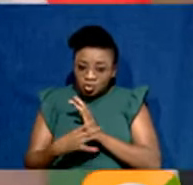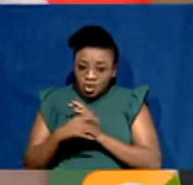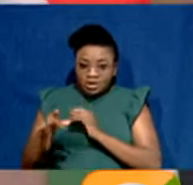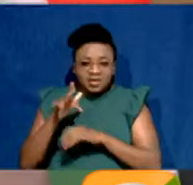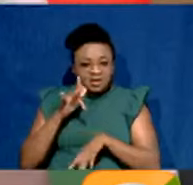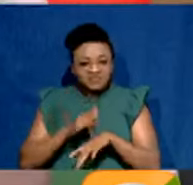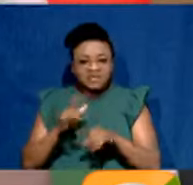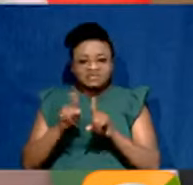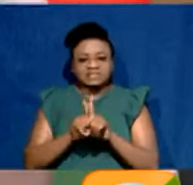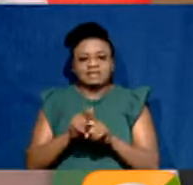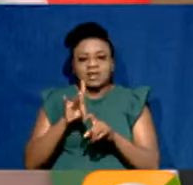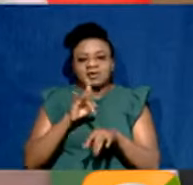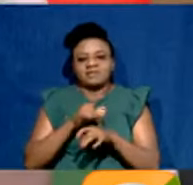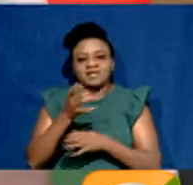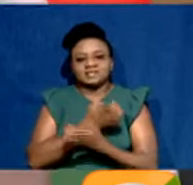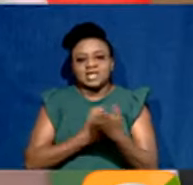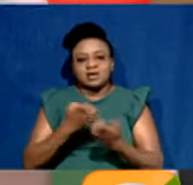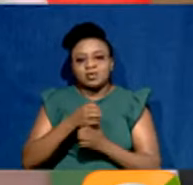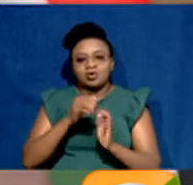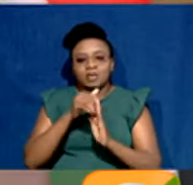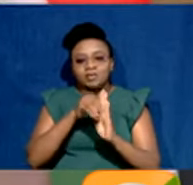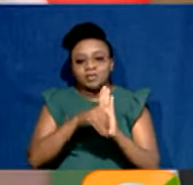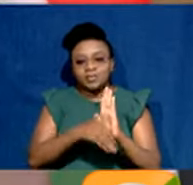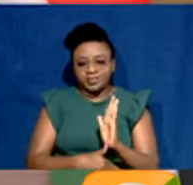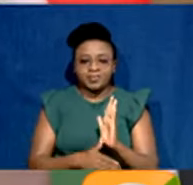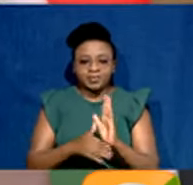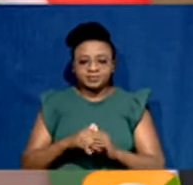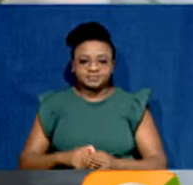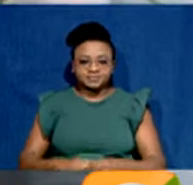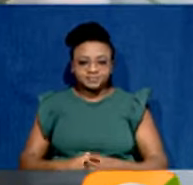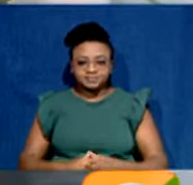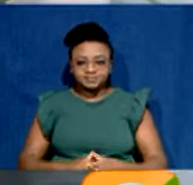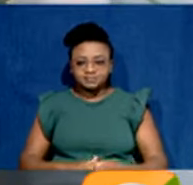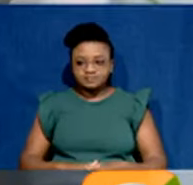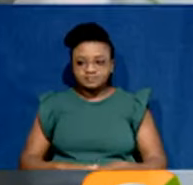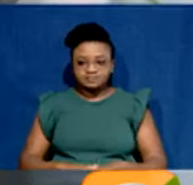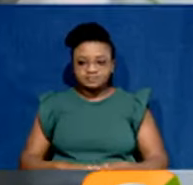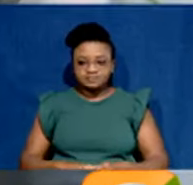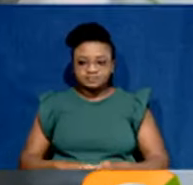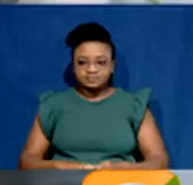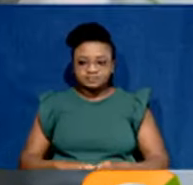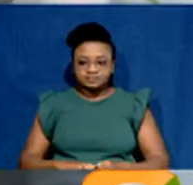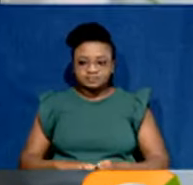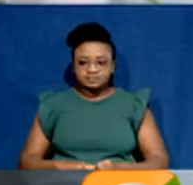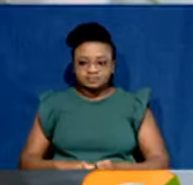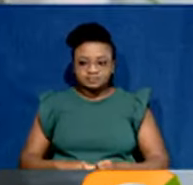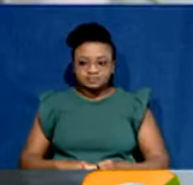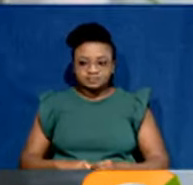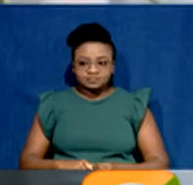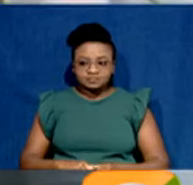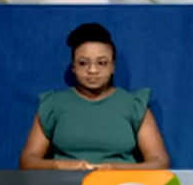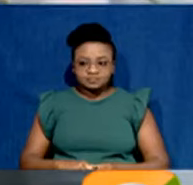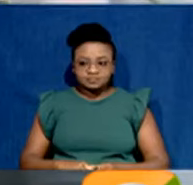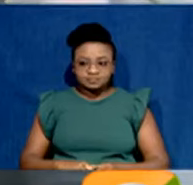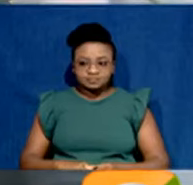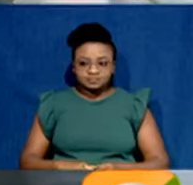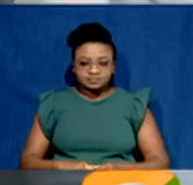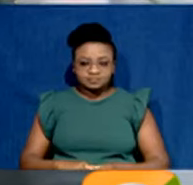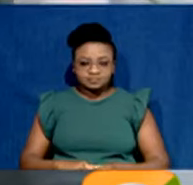kuendelea kudidimia kwa sababu unakuta sarafu ya dola iko juu na inadhibiti. Ulitangaza awali kwamba katika siku